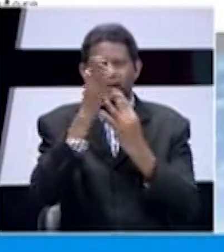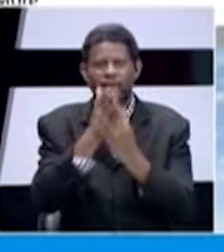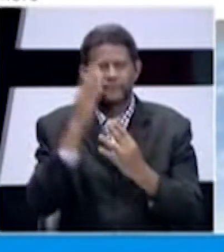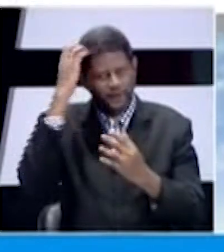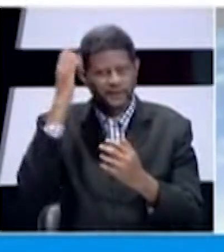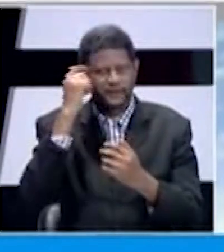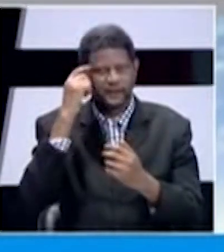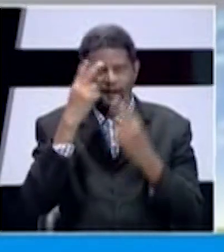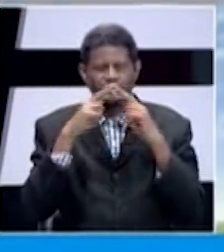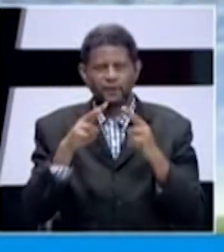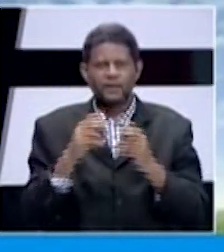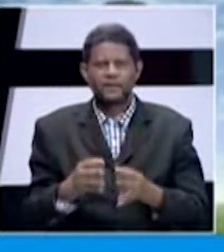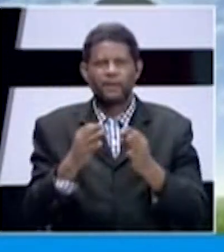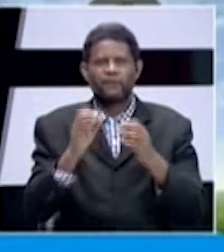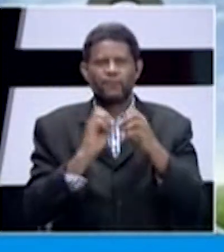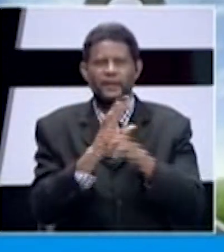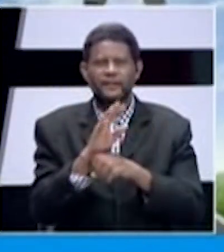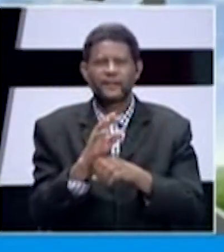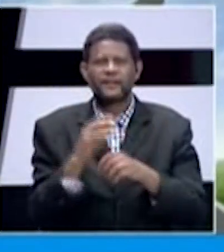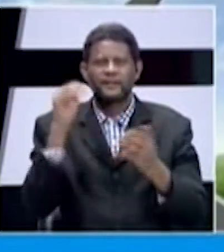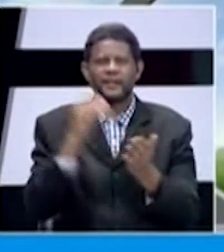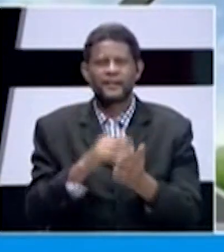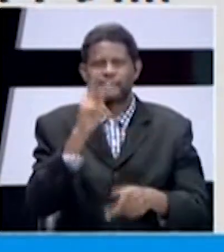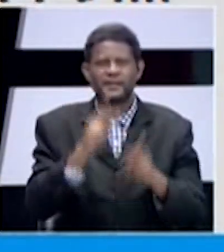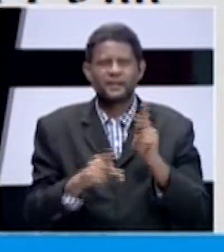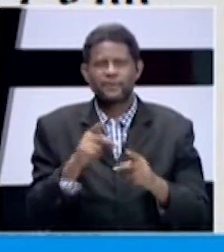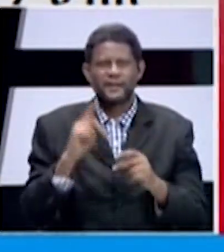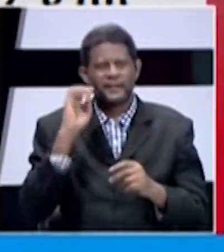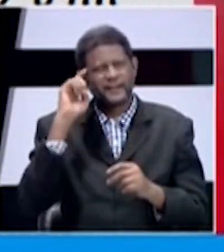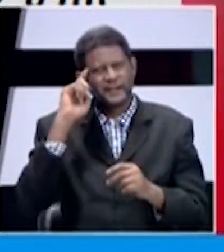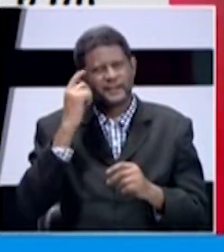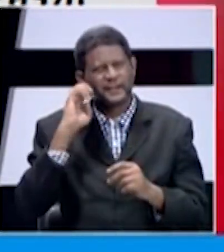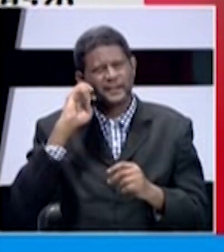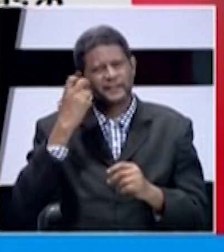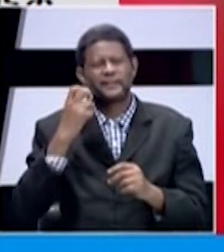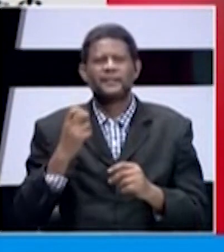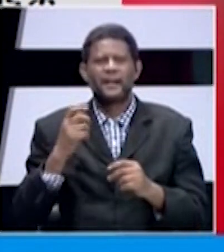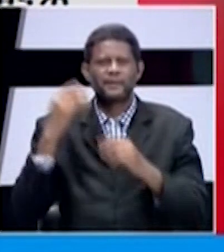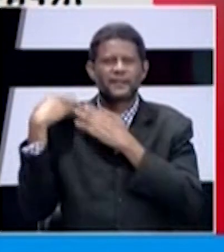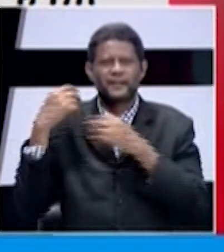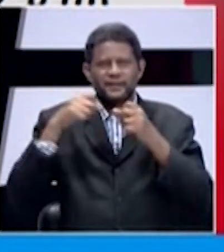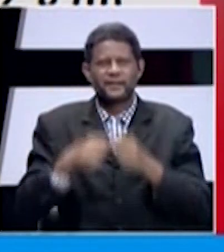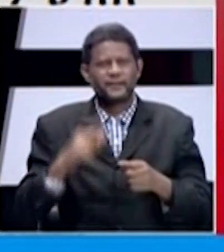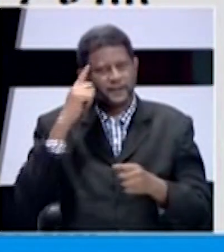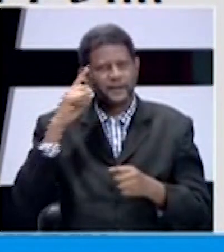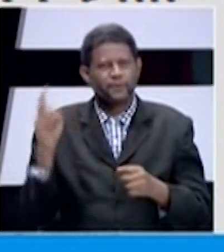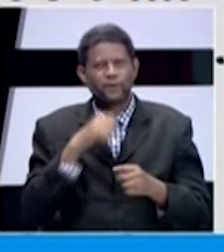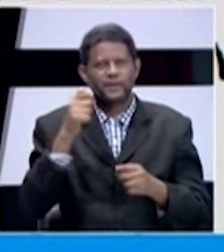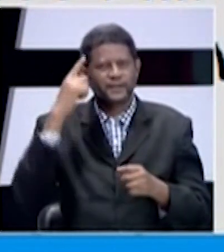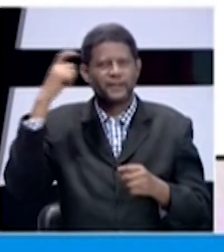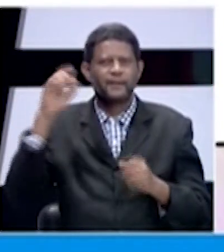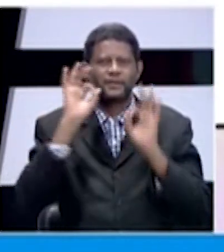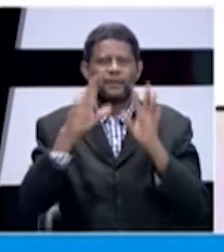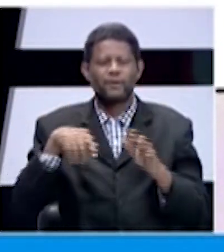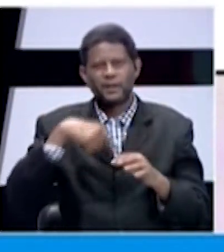ትግራይ ኣመልኪቶም ዘመሓላለፍዎ መልእኽቲ ደጊም ንህዝቢ እናንፀርፀርካ ኣብ ስልጣን ምፅናሕ ክሕሰብ ዘይኮነስ ክሕለም እውን ዘይብል